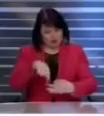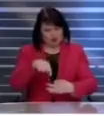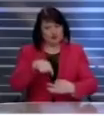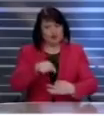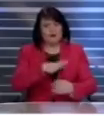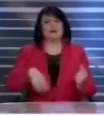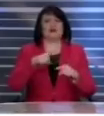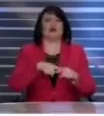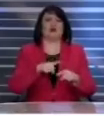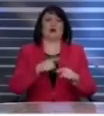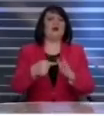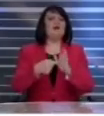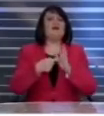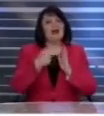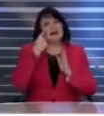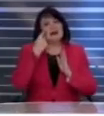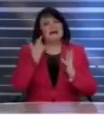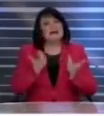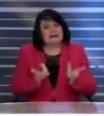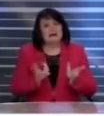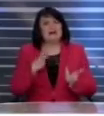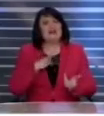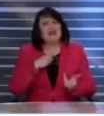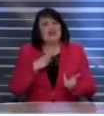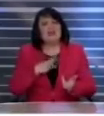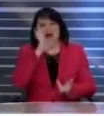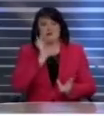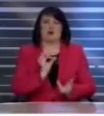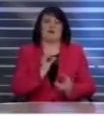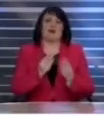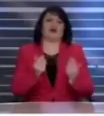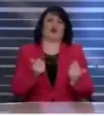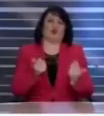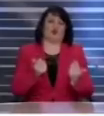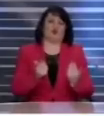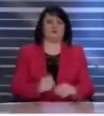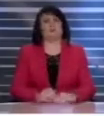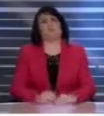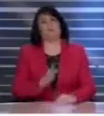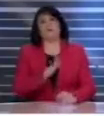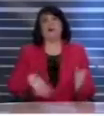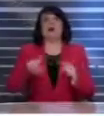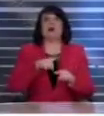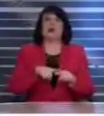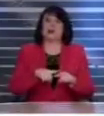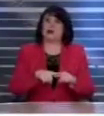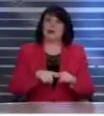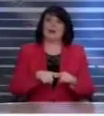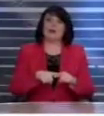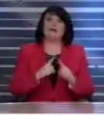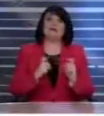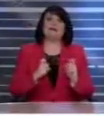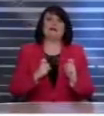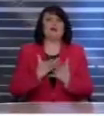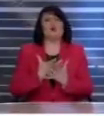που εκφράζεται η βούλησή του με τρόπο πολύ ειλικρινή και πολύ ευθύ, όπως εδώ ξέρουμε. Η Ελλάδα είναι ένα μεγάλο